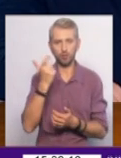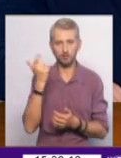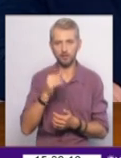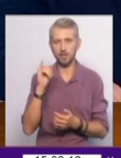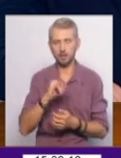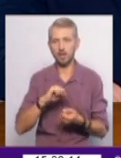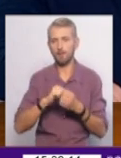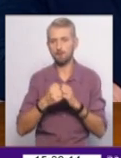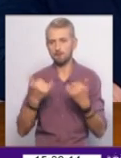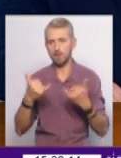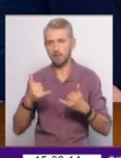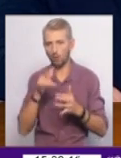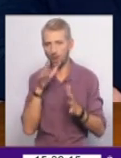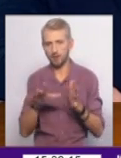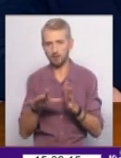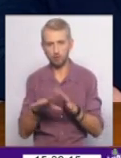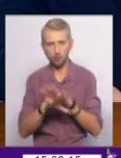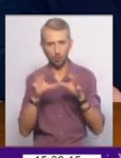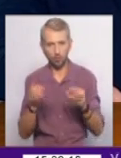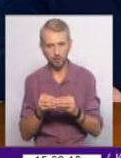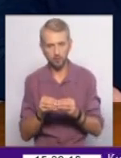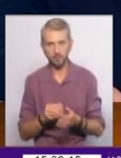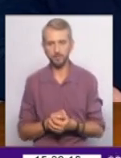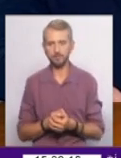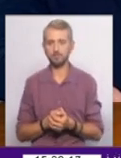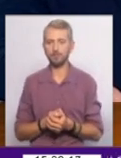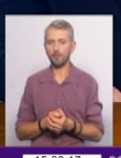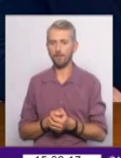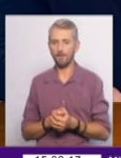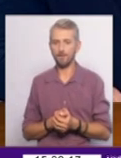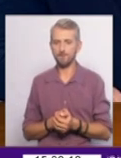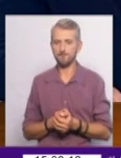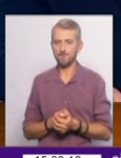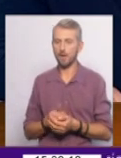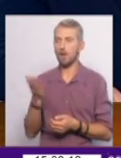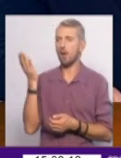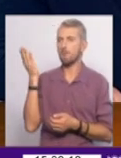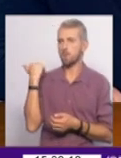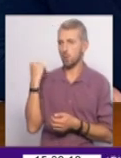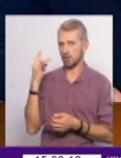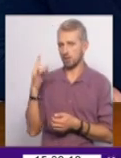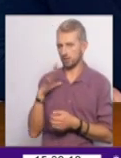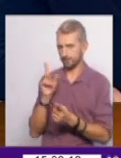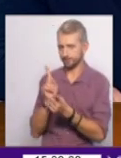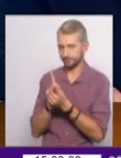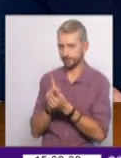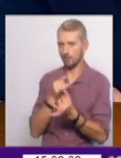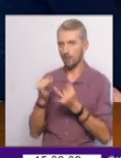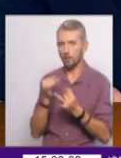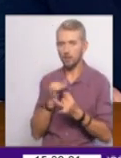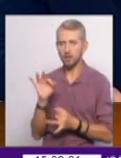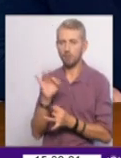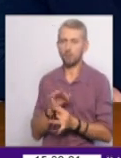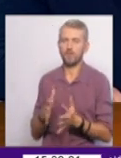та паливно-енергетичного комплексу. Отже, пане Павло, минулого ефіру так само ми з вами говорили про